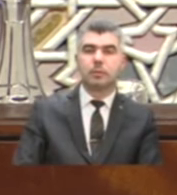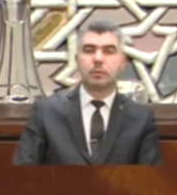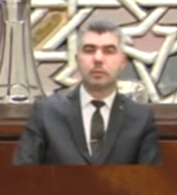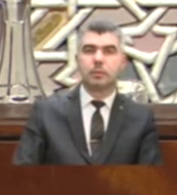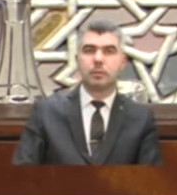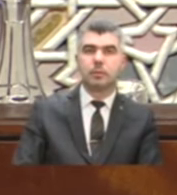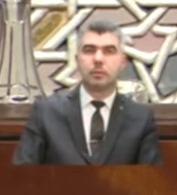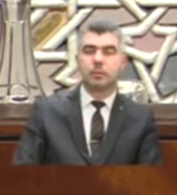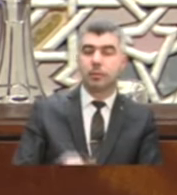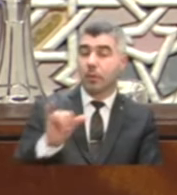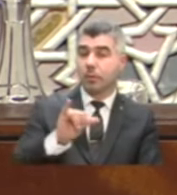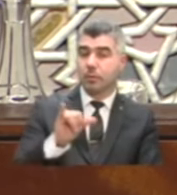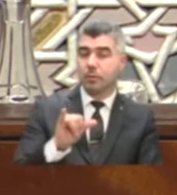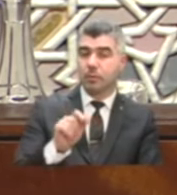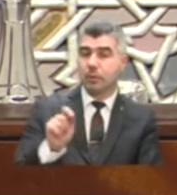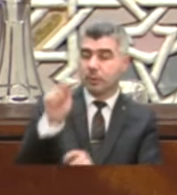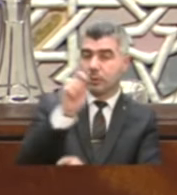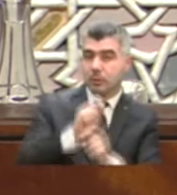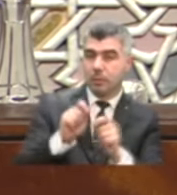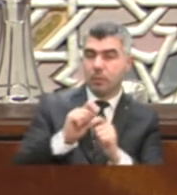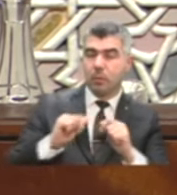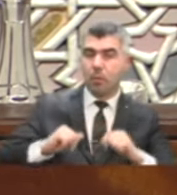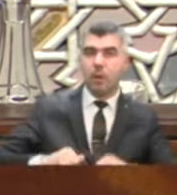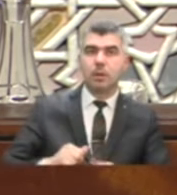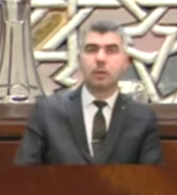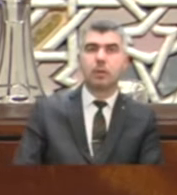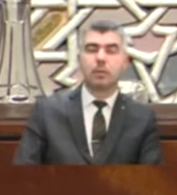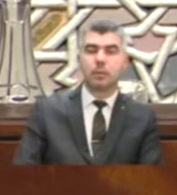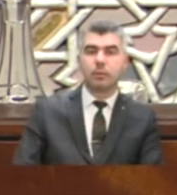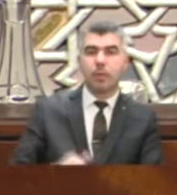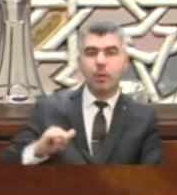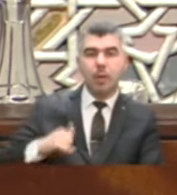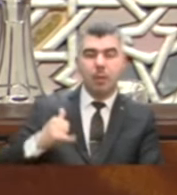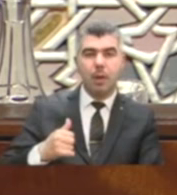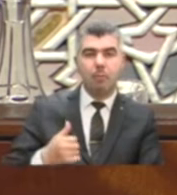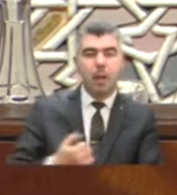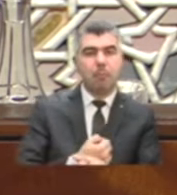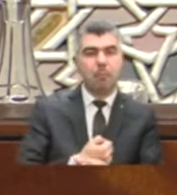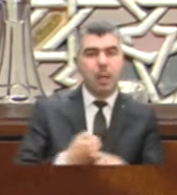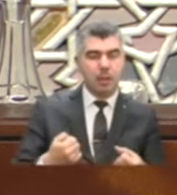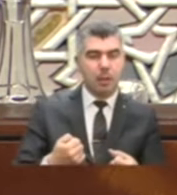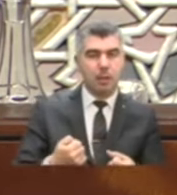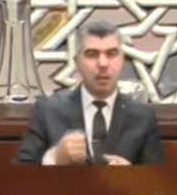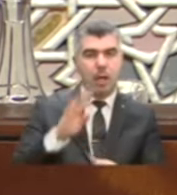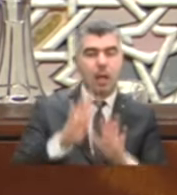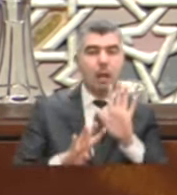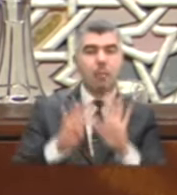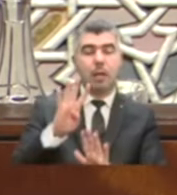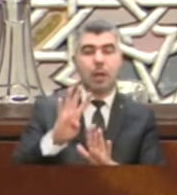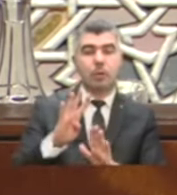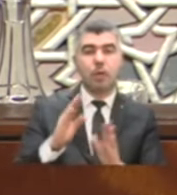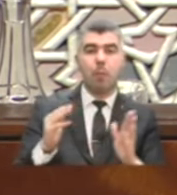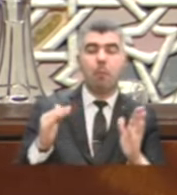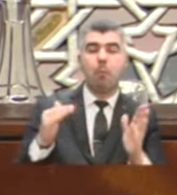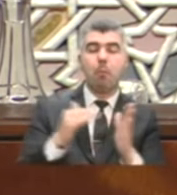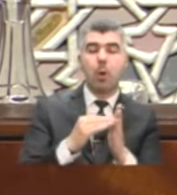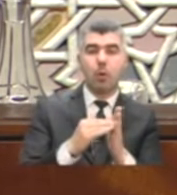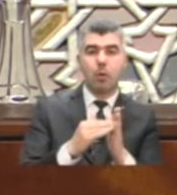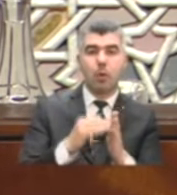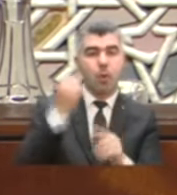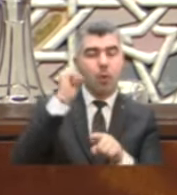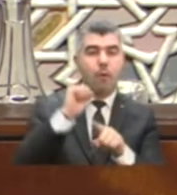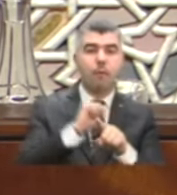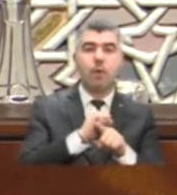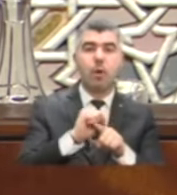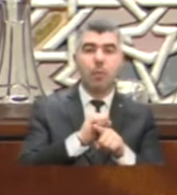ماذا أعدت وزارتكم للشباب العاطل و14 مليون من الشباب بدون تكوين